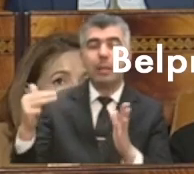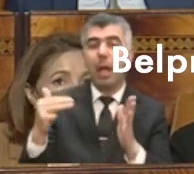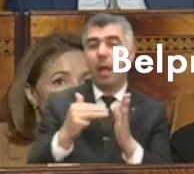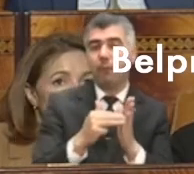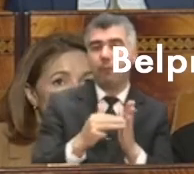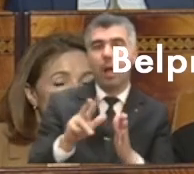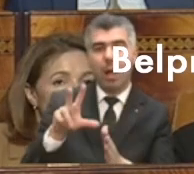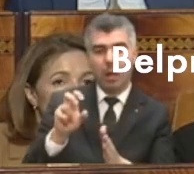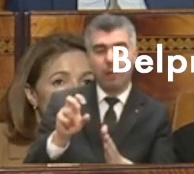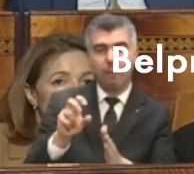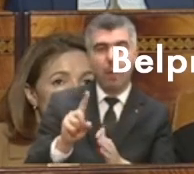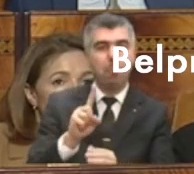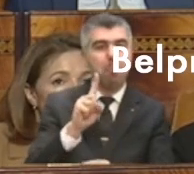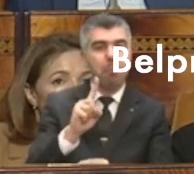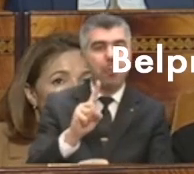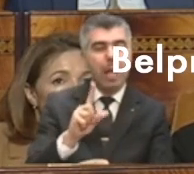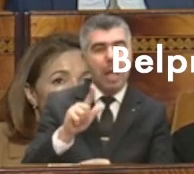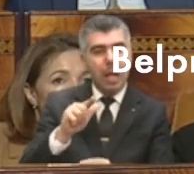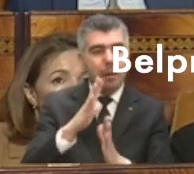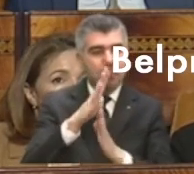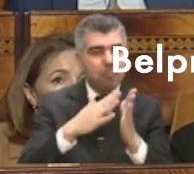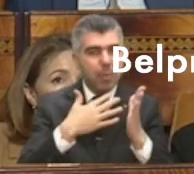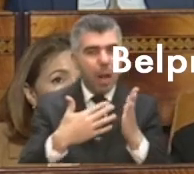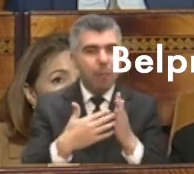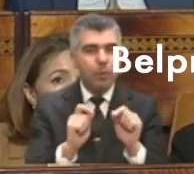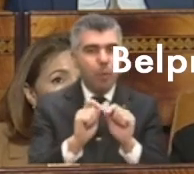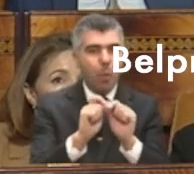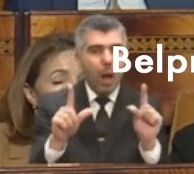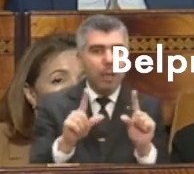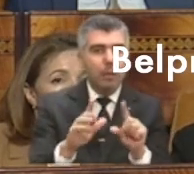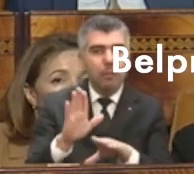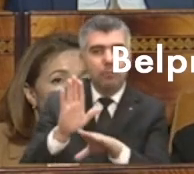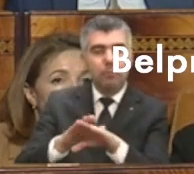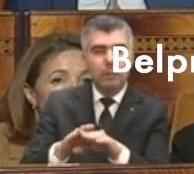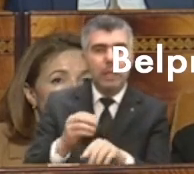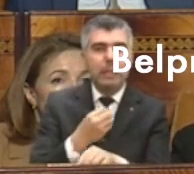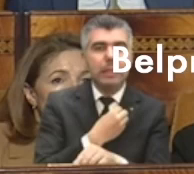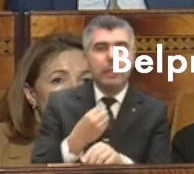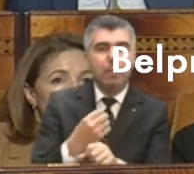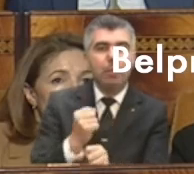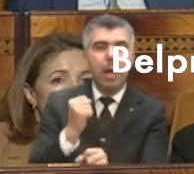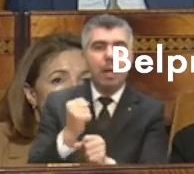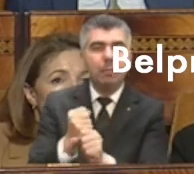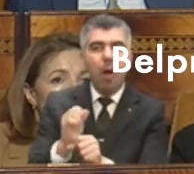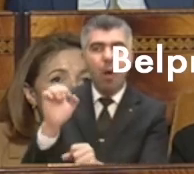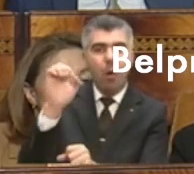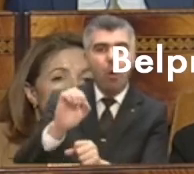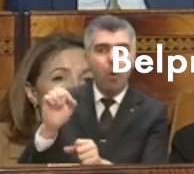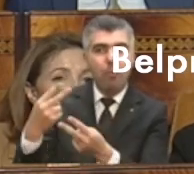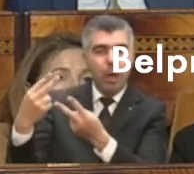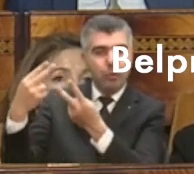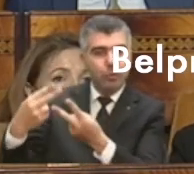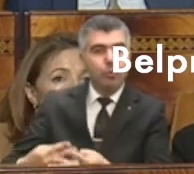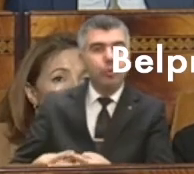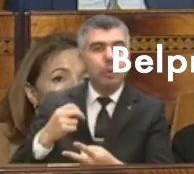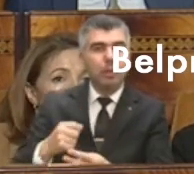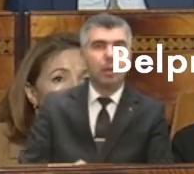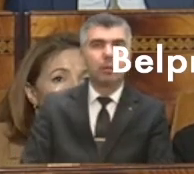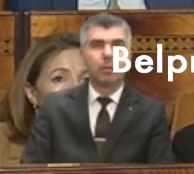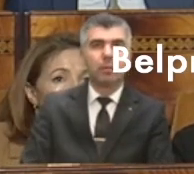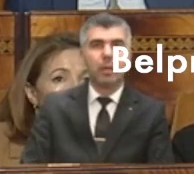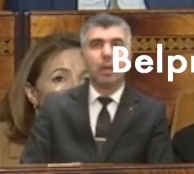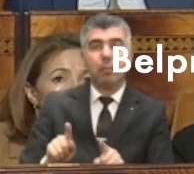عارفينه، ولكن هل من خطه حقيقيه لتحفيز الاطباء المغاربه الذين يمارسون بالخارج باش يرجعوا البلاد؟ كنظن